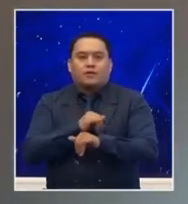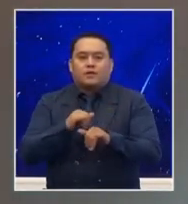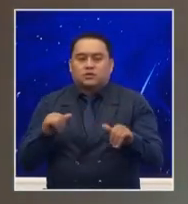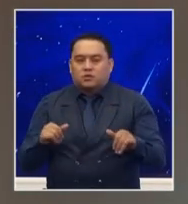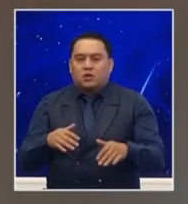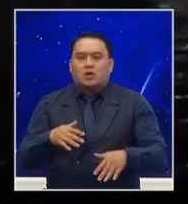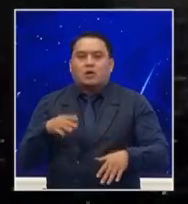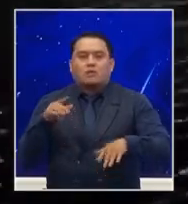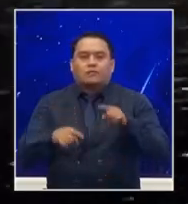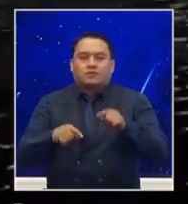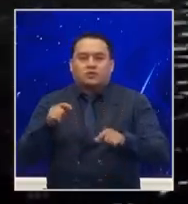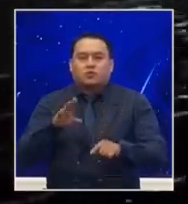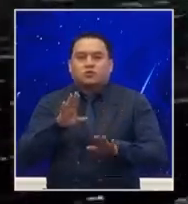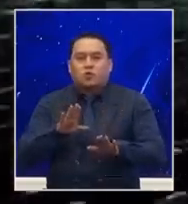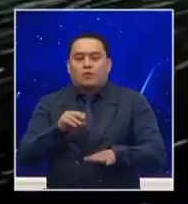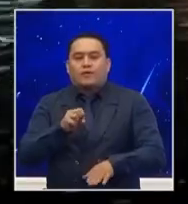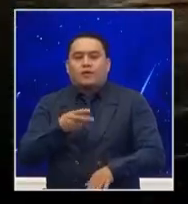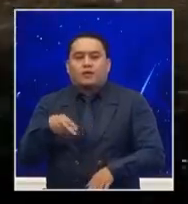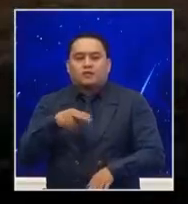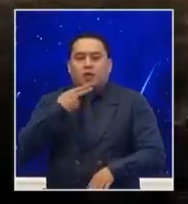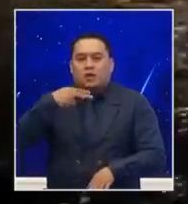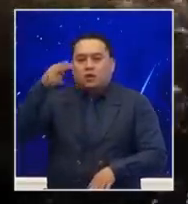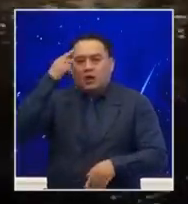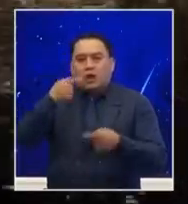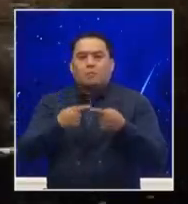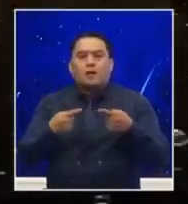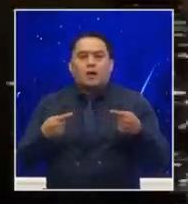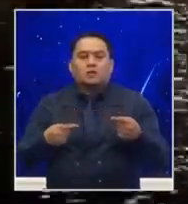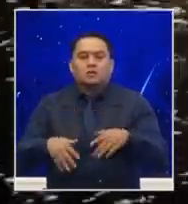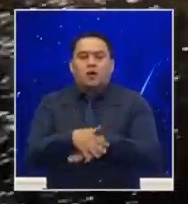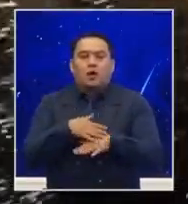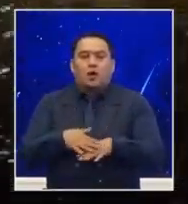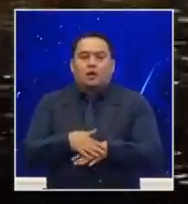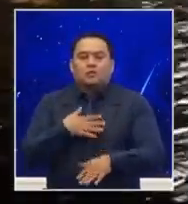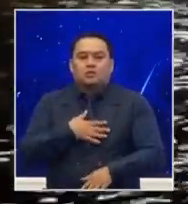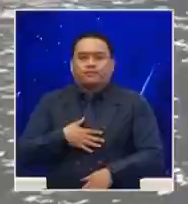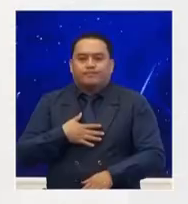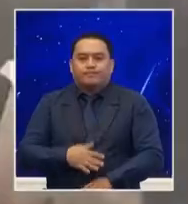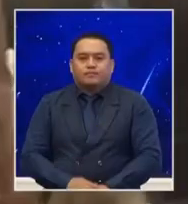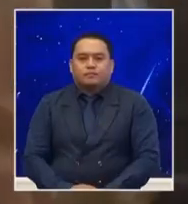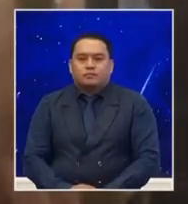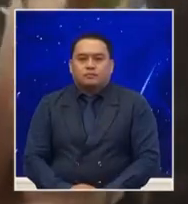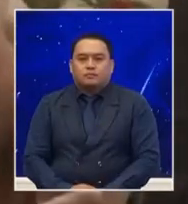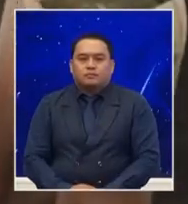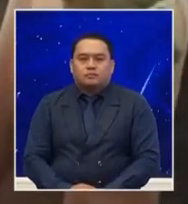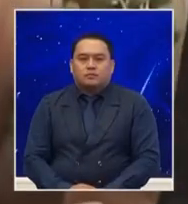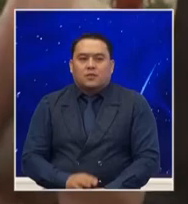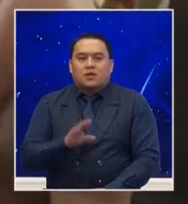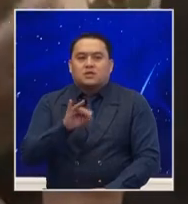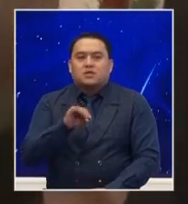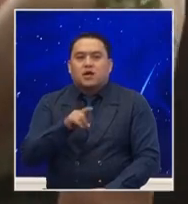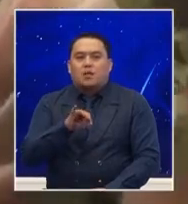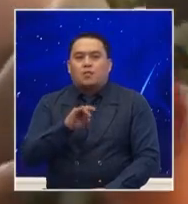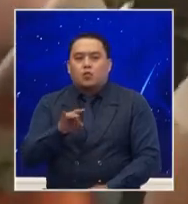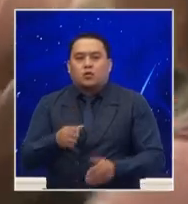райының қолайсыздығы тек Венеция тұрғындарын ғана емес, Италияның өзге өңірлеріндегі халықты да әуре сарсаңға салуда. Сингапурде круиздік